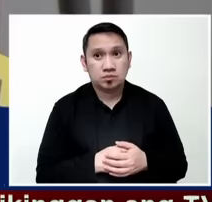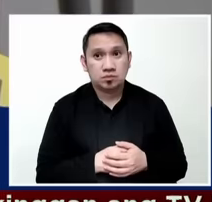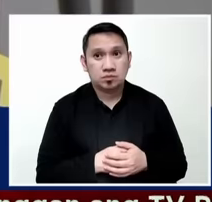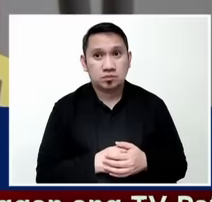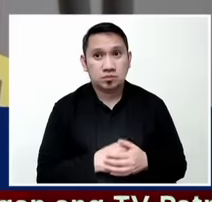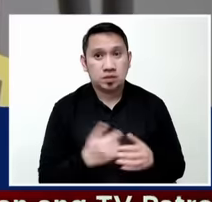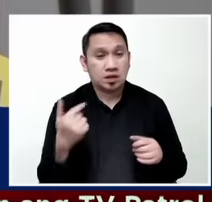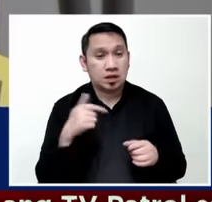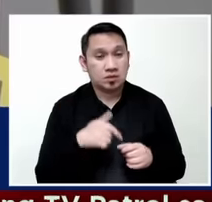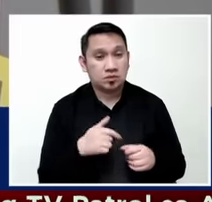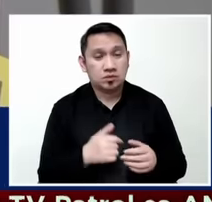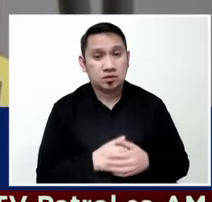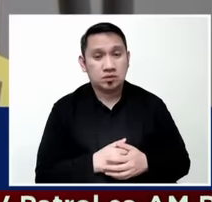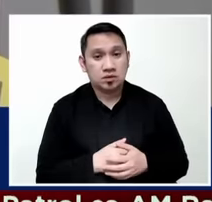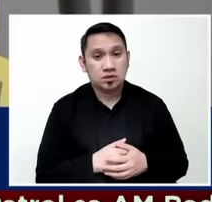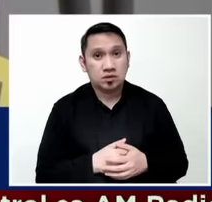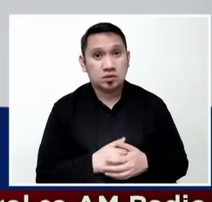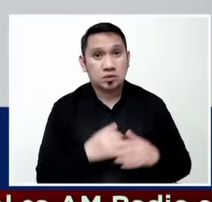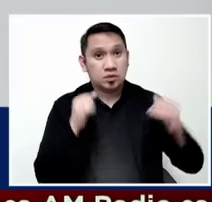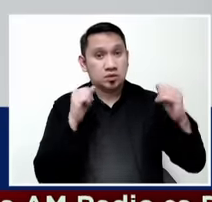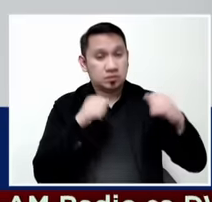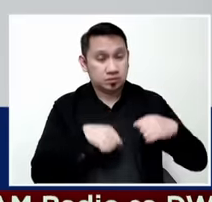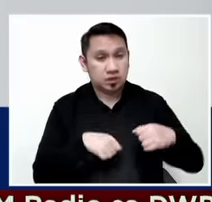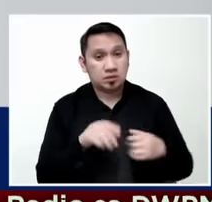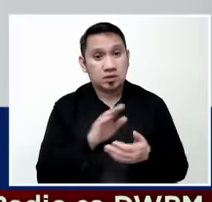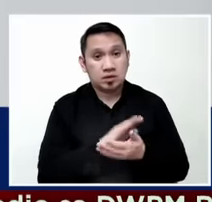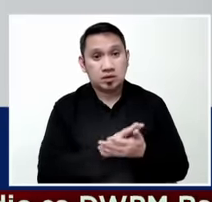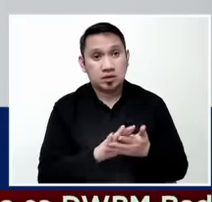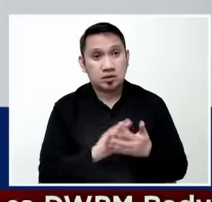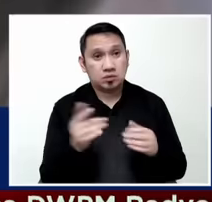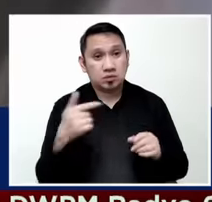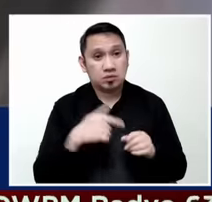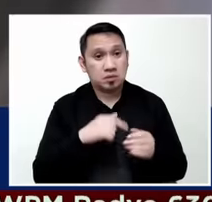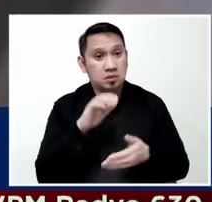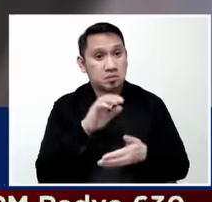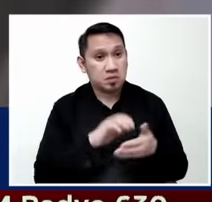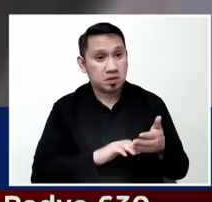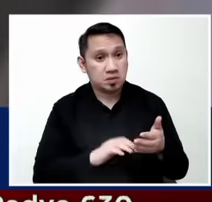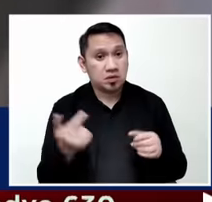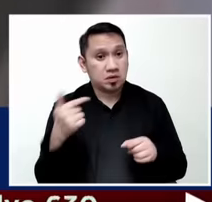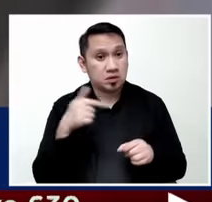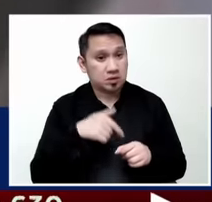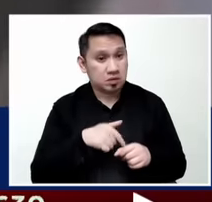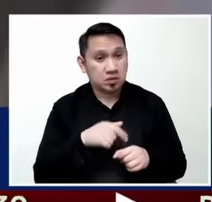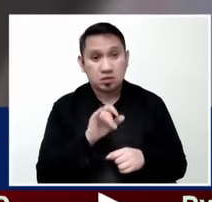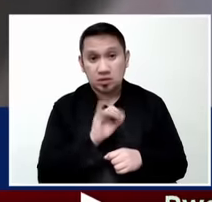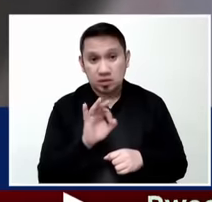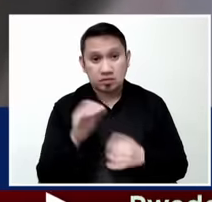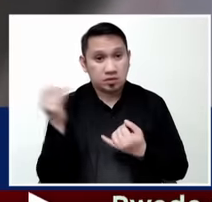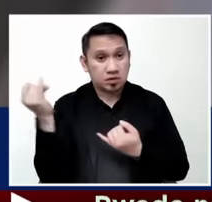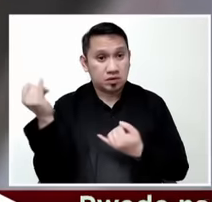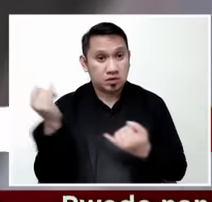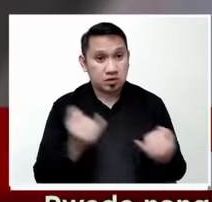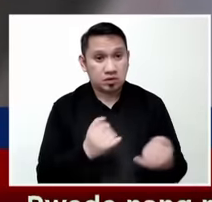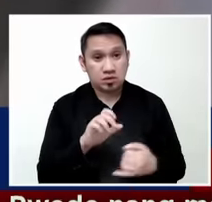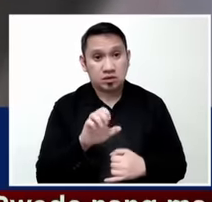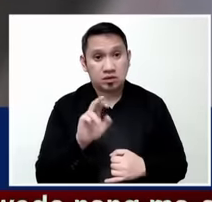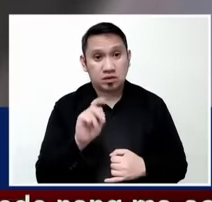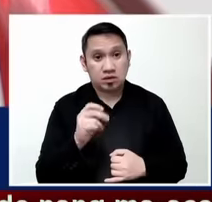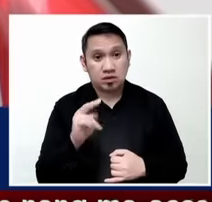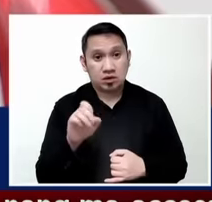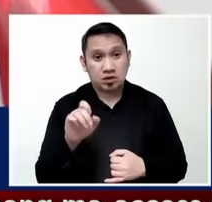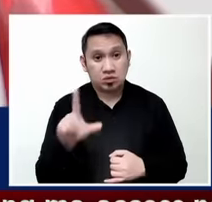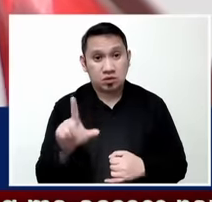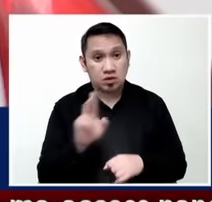gasoline. Sang-ayon ng clean fuel, nabababa ang presyo ng gasolina kung imported ethanol ang gagamitin